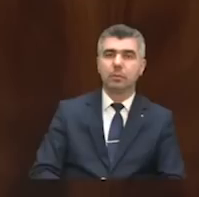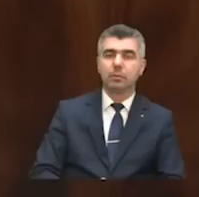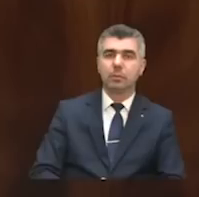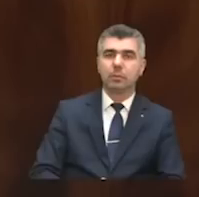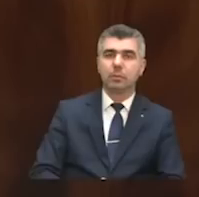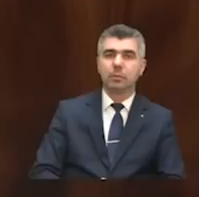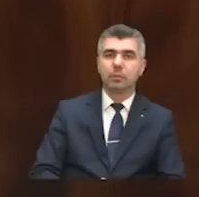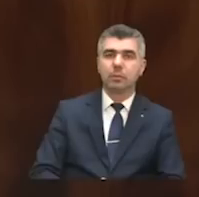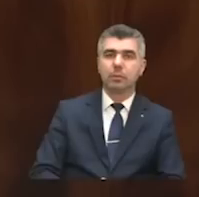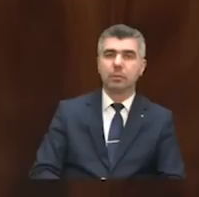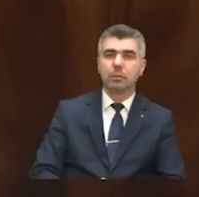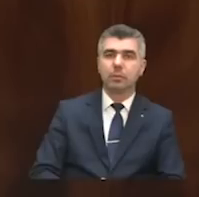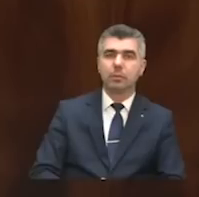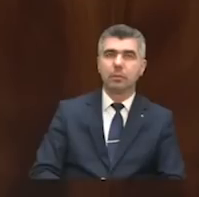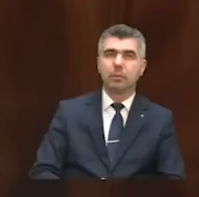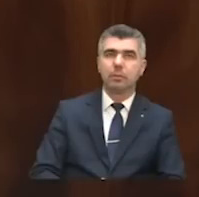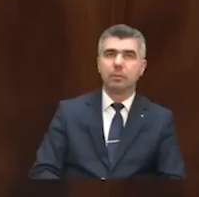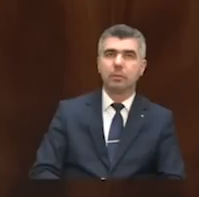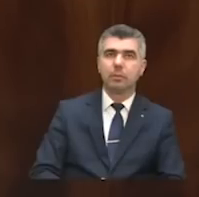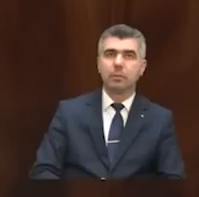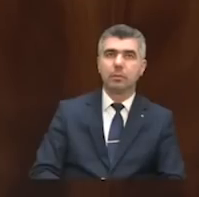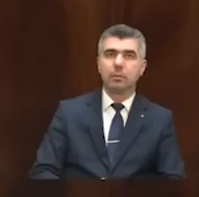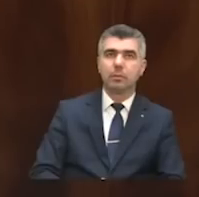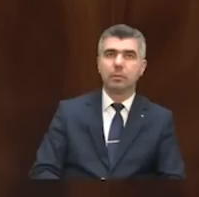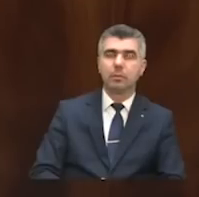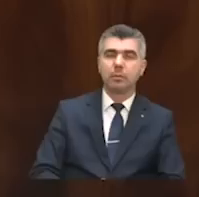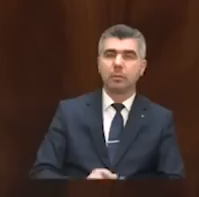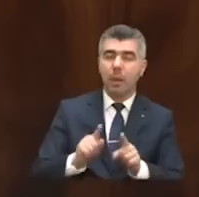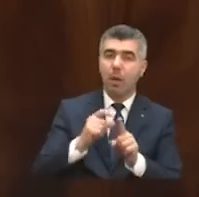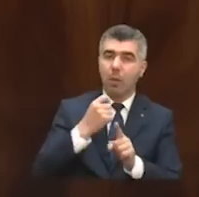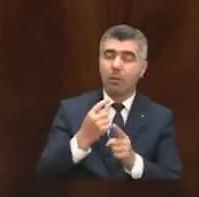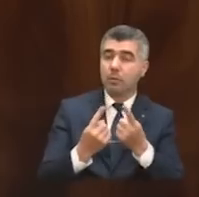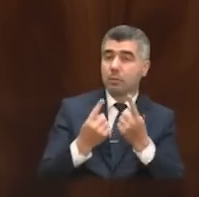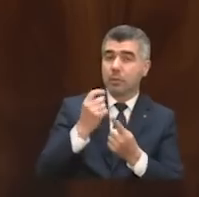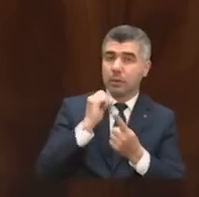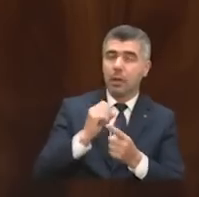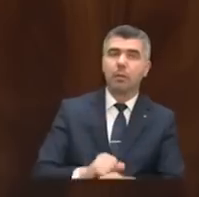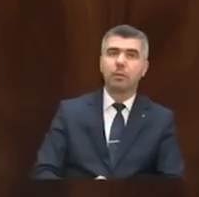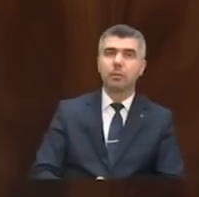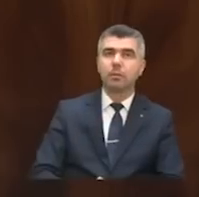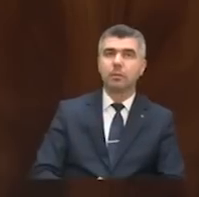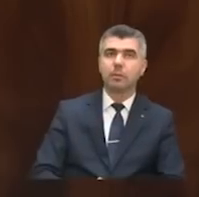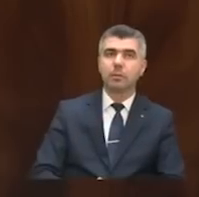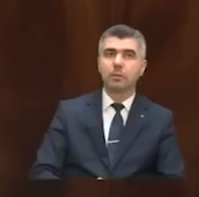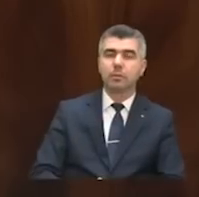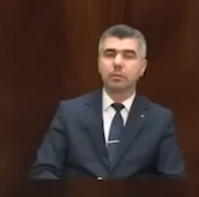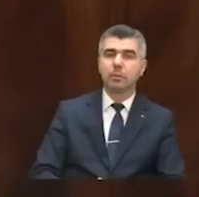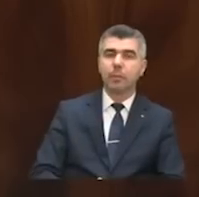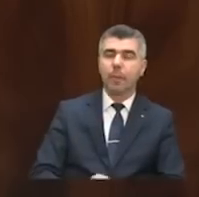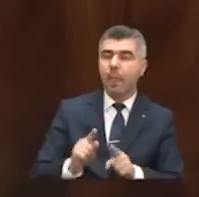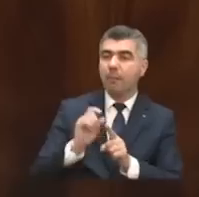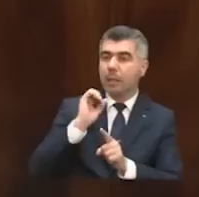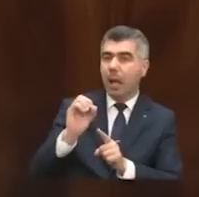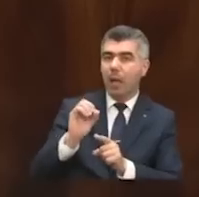السي عبد الصمد، وإذا نديروا ديكتاتورية الأقليات يا سيدي، لا نديروا ديكتاتورية